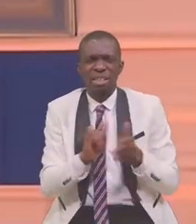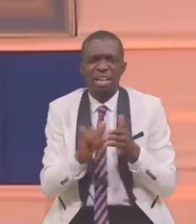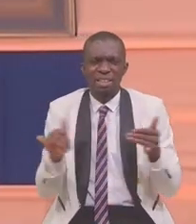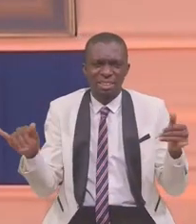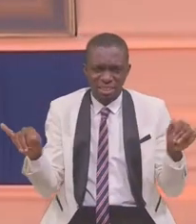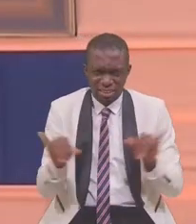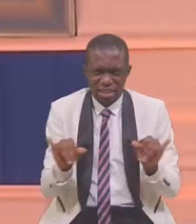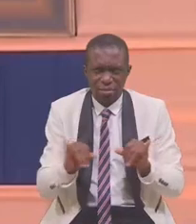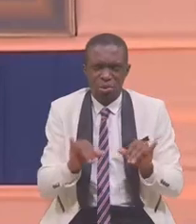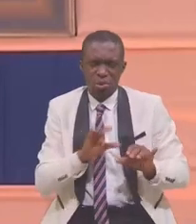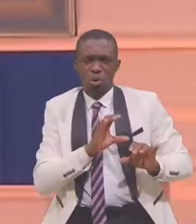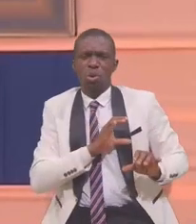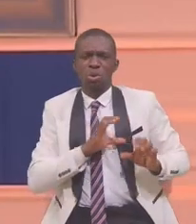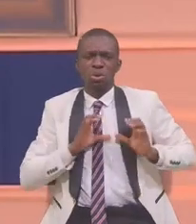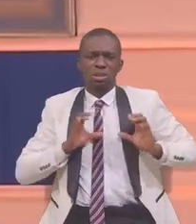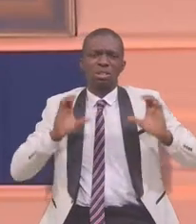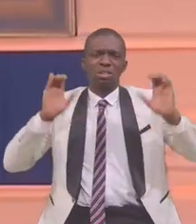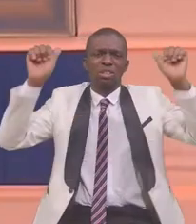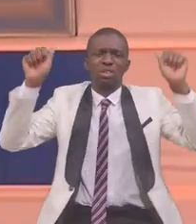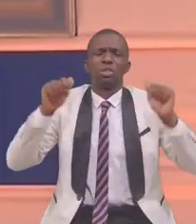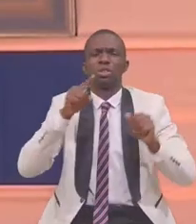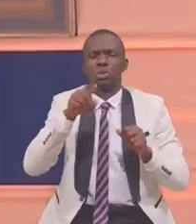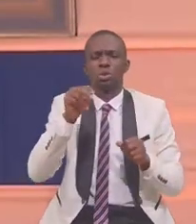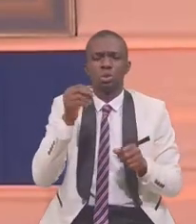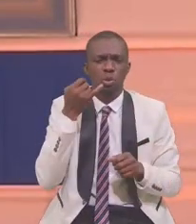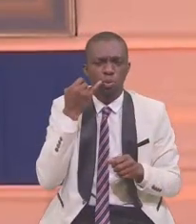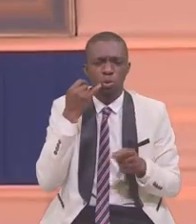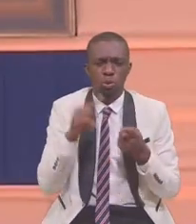le même engagement, la même consécration, la même passion.